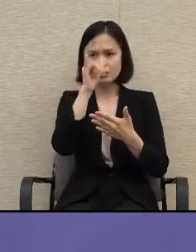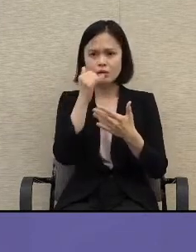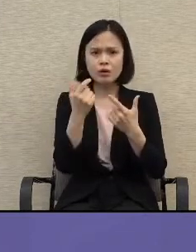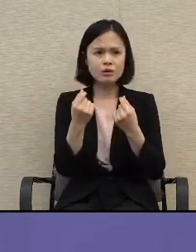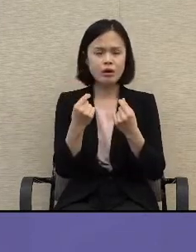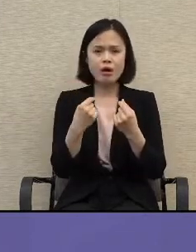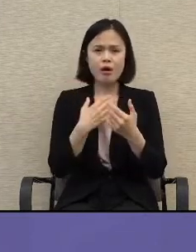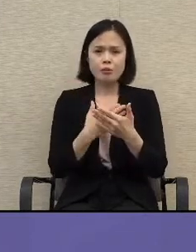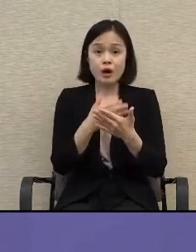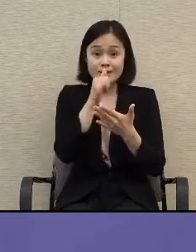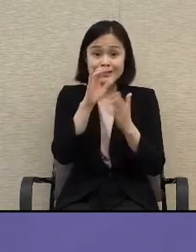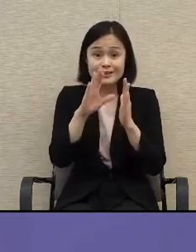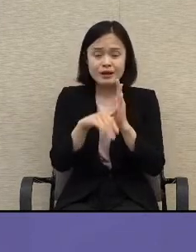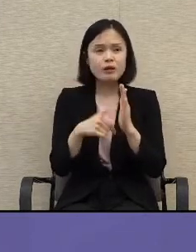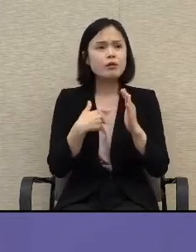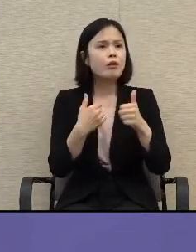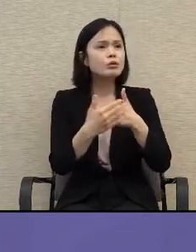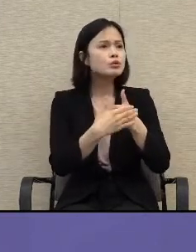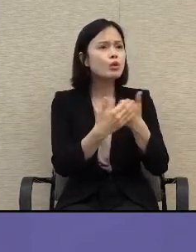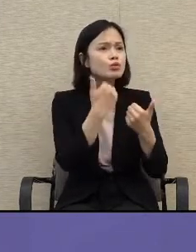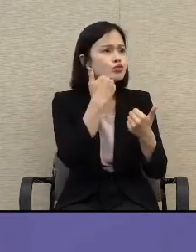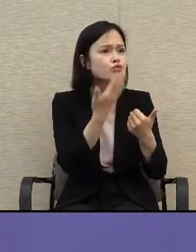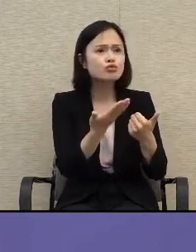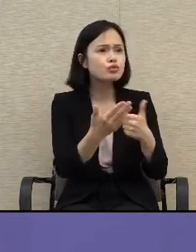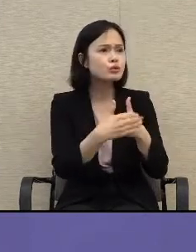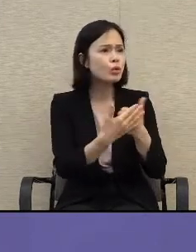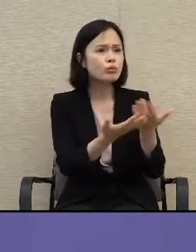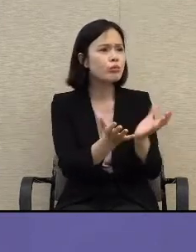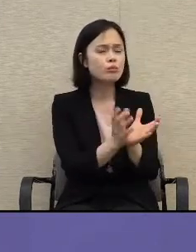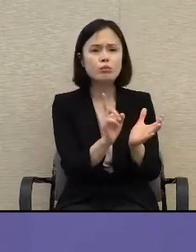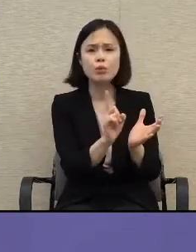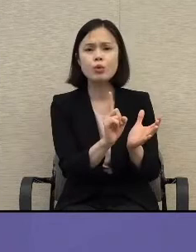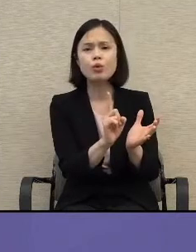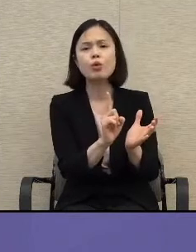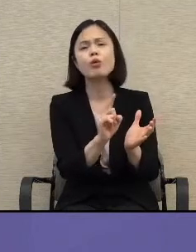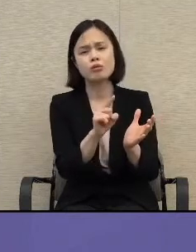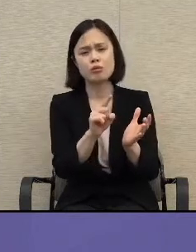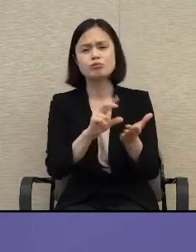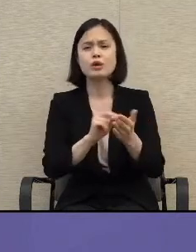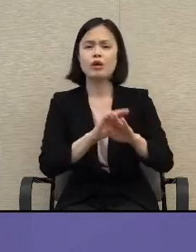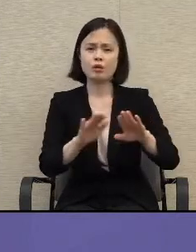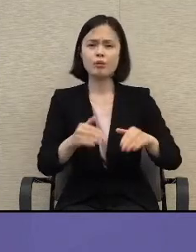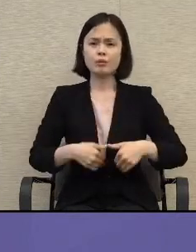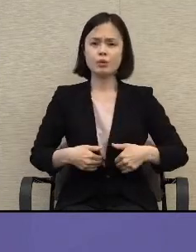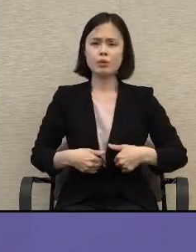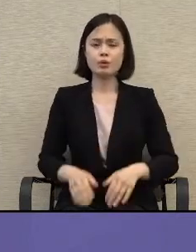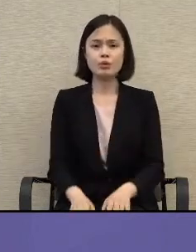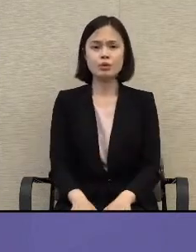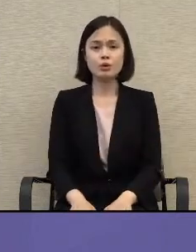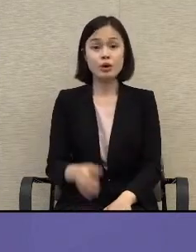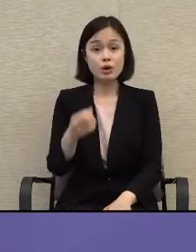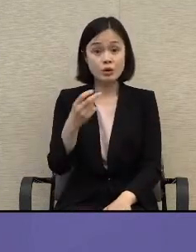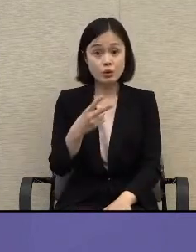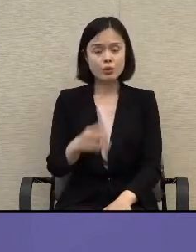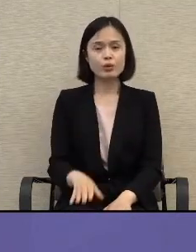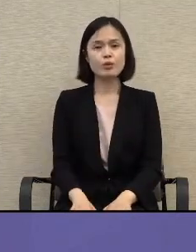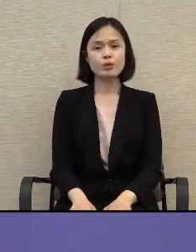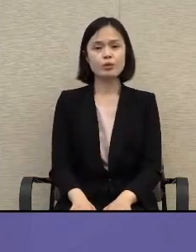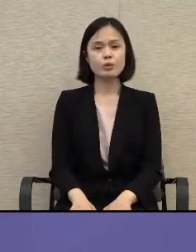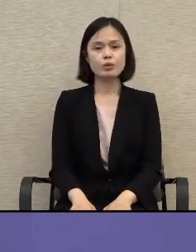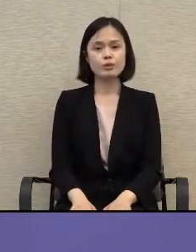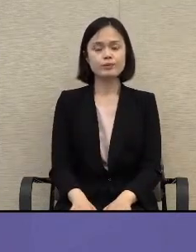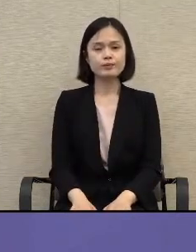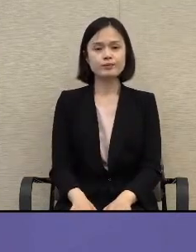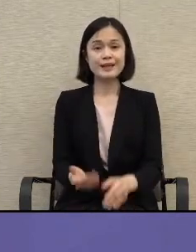고민이 있어야 된다라는 생각이 들고 또한 이제 현재로서의 심리 지원이라는 거는 저희가 주로 재난 심리 지원이라는